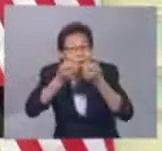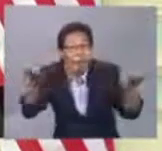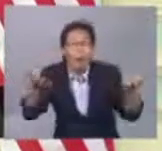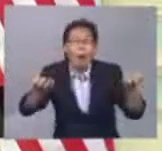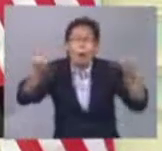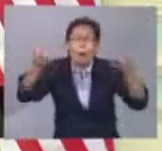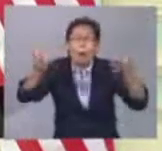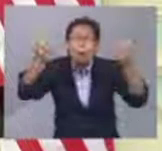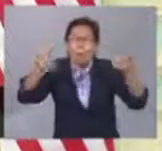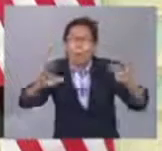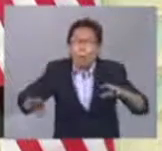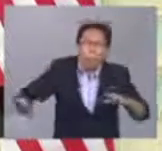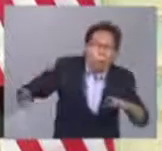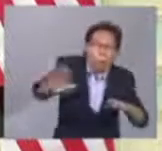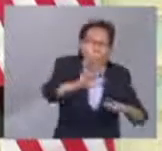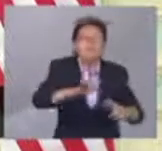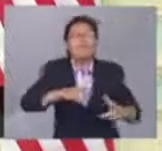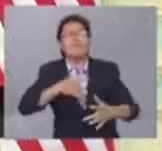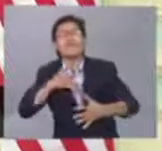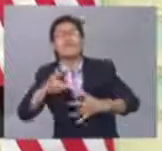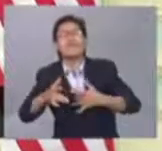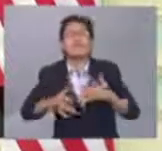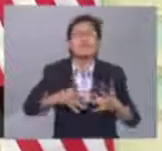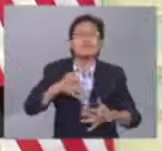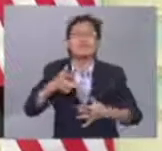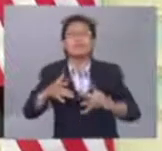ramai yang mula merasakan bahawa